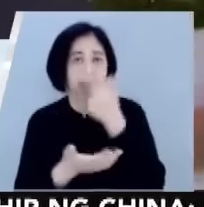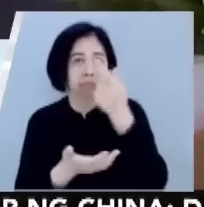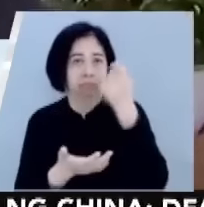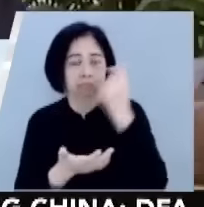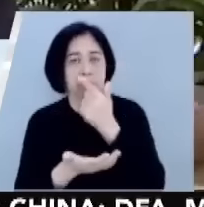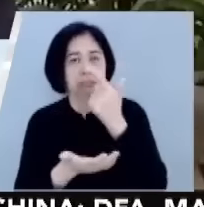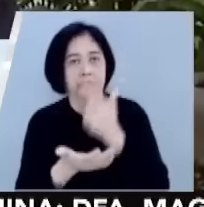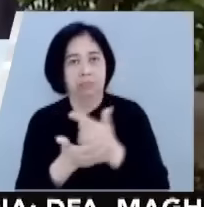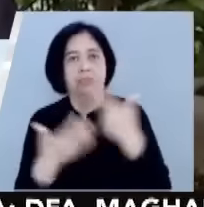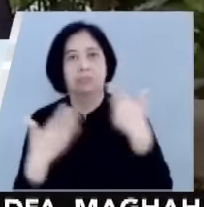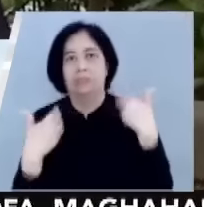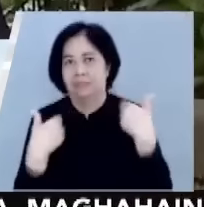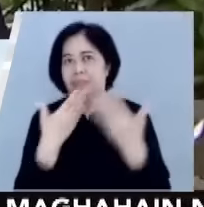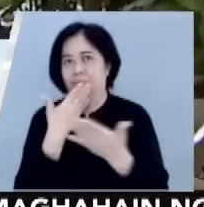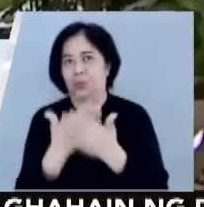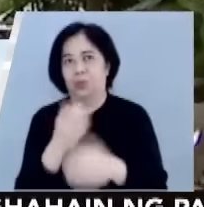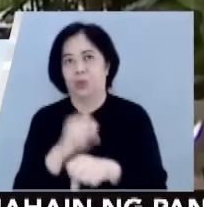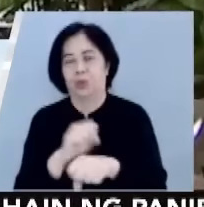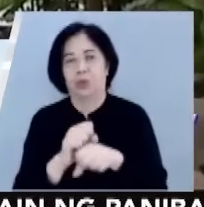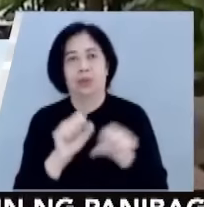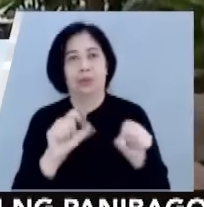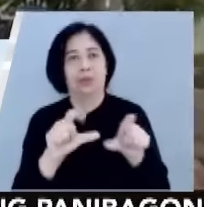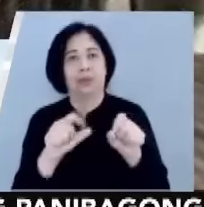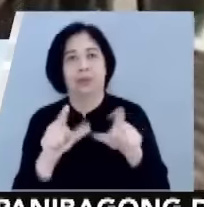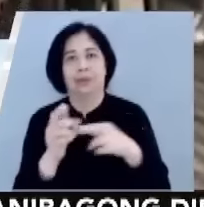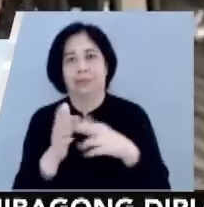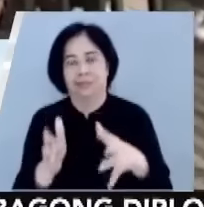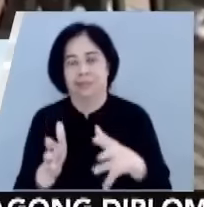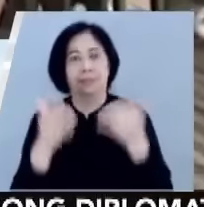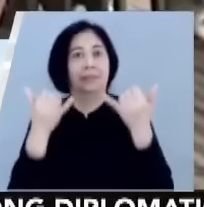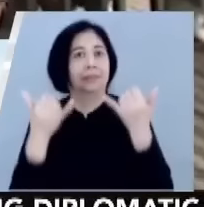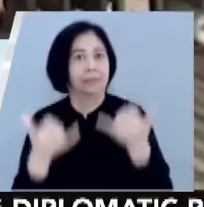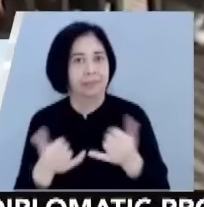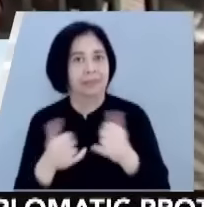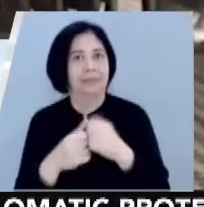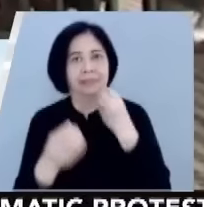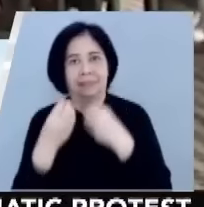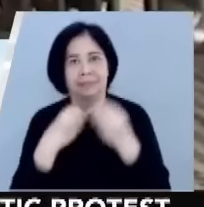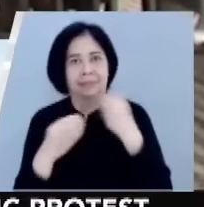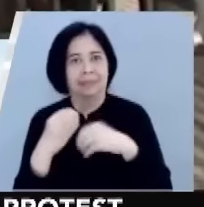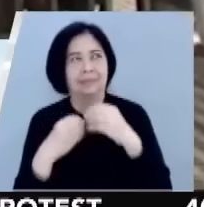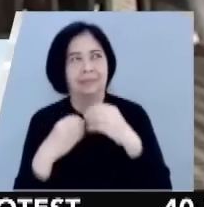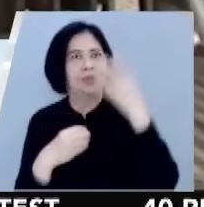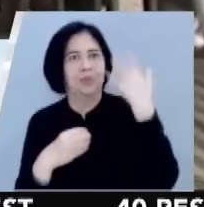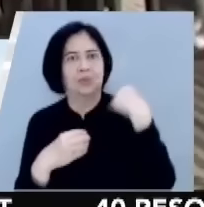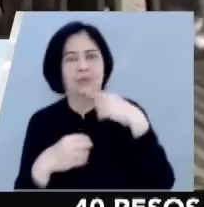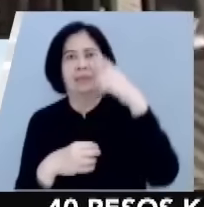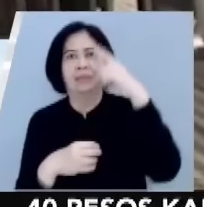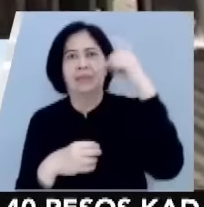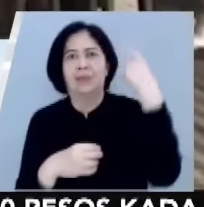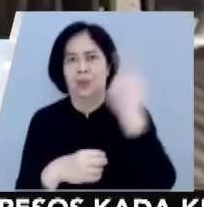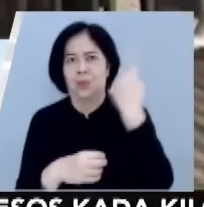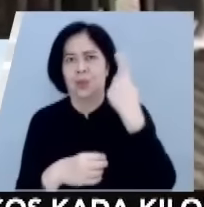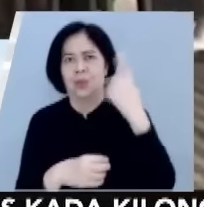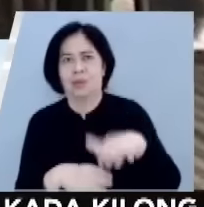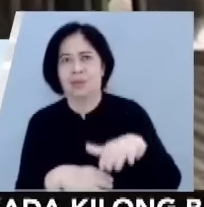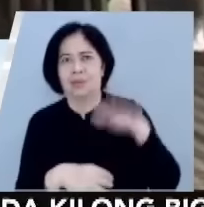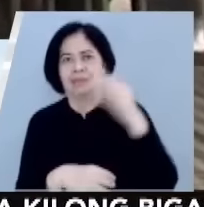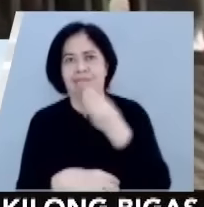ng magandang trabaho bilang sales representative. Kaya ngayon, nakakain na niya ang mga pagkaing pinapangarap niya lang matikman.